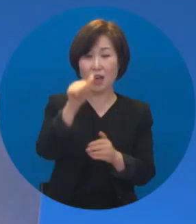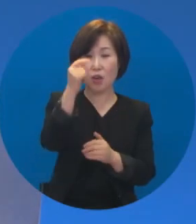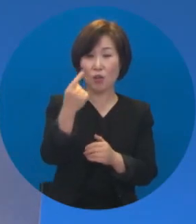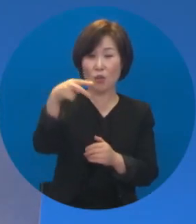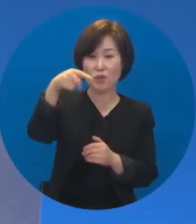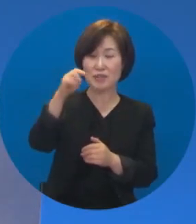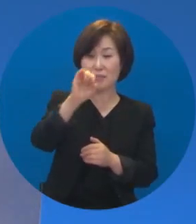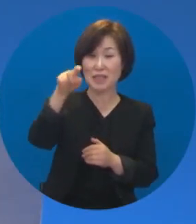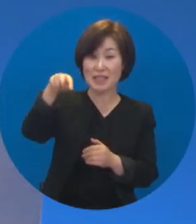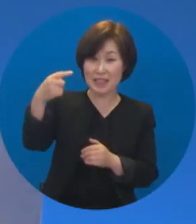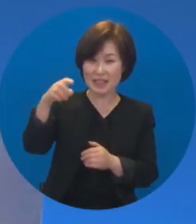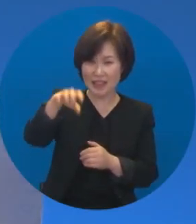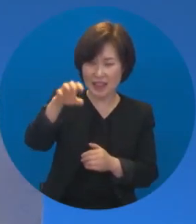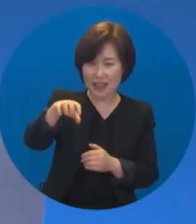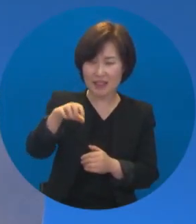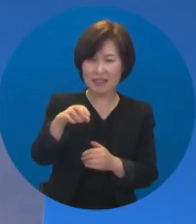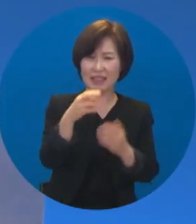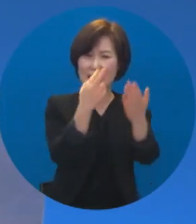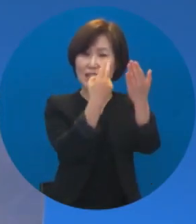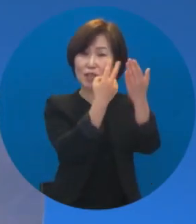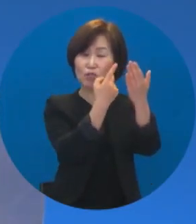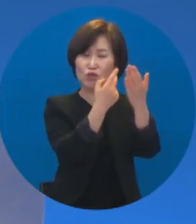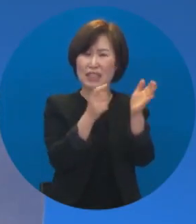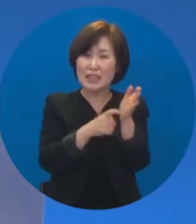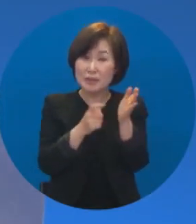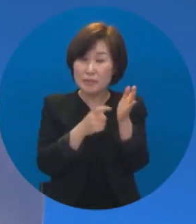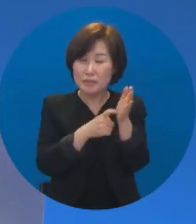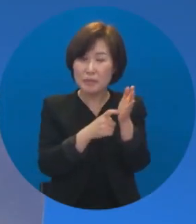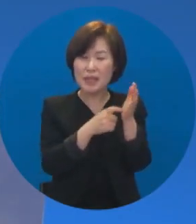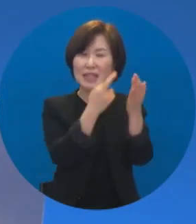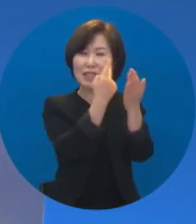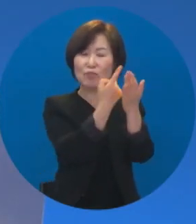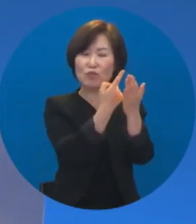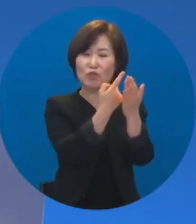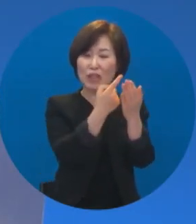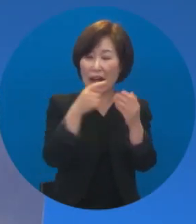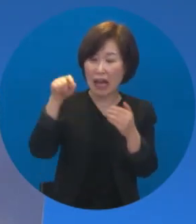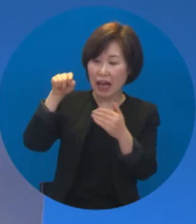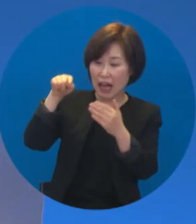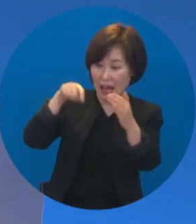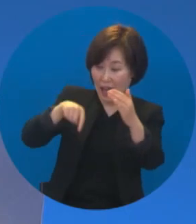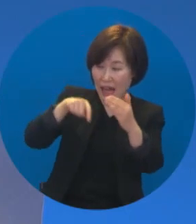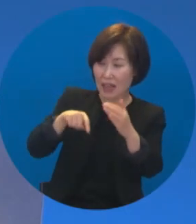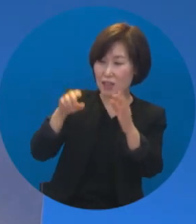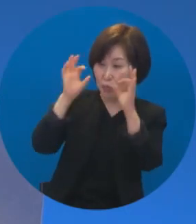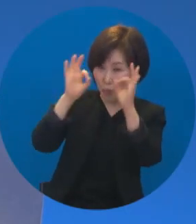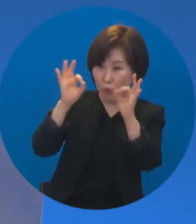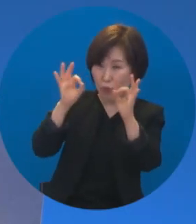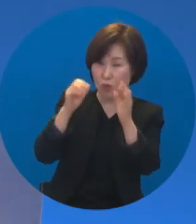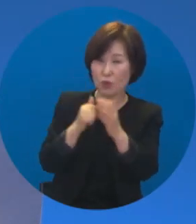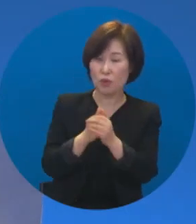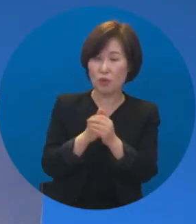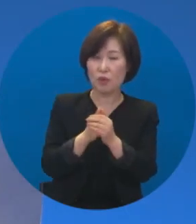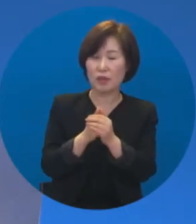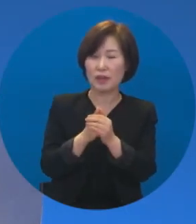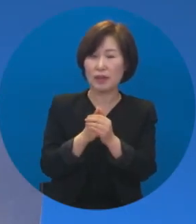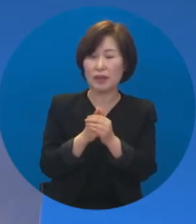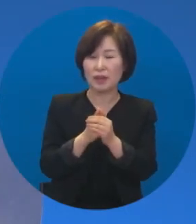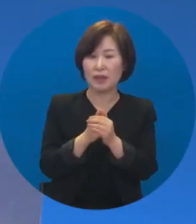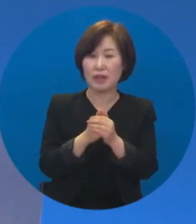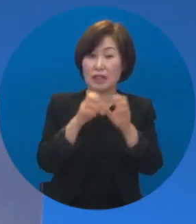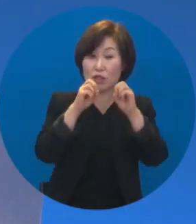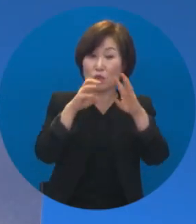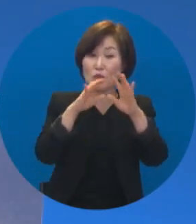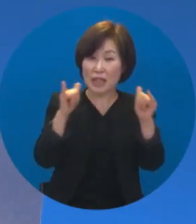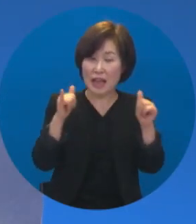이렇게 창문에 위급 상황을 위한 창문이 다 뚫려 있어요. 그 창문 밖에서 저를 보시고 계시던 전도사님이